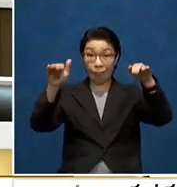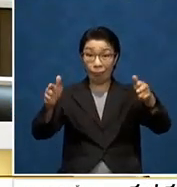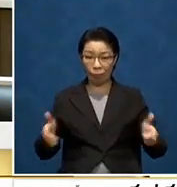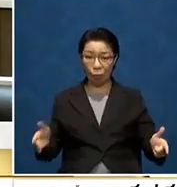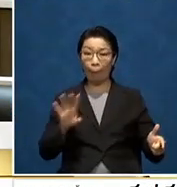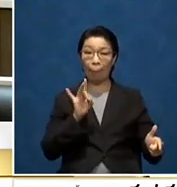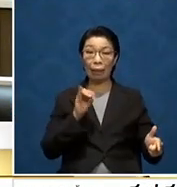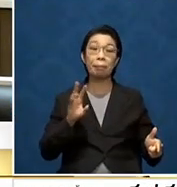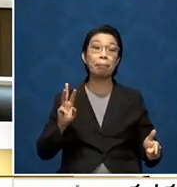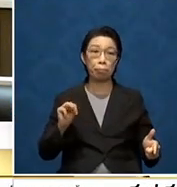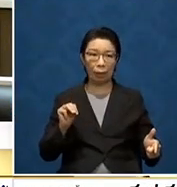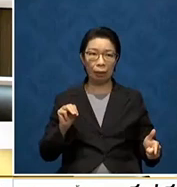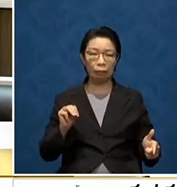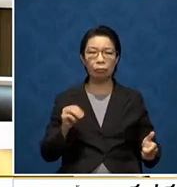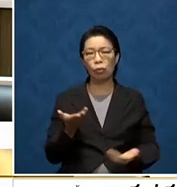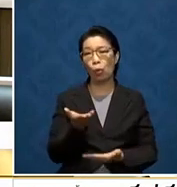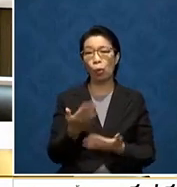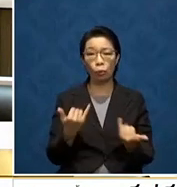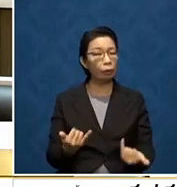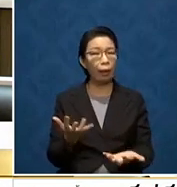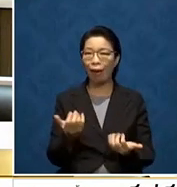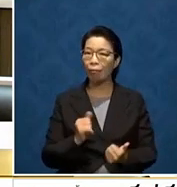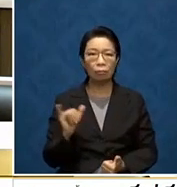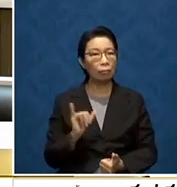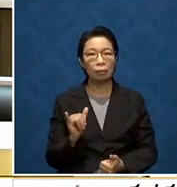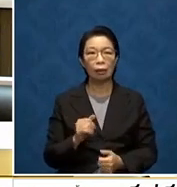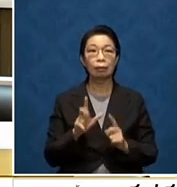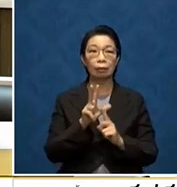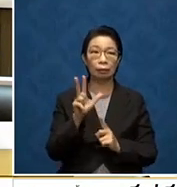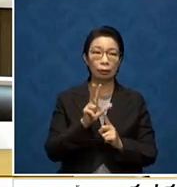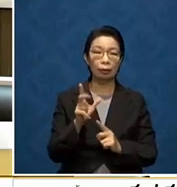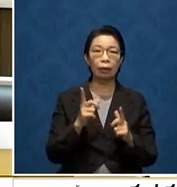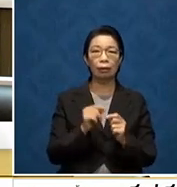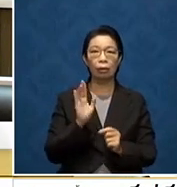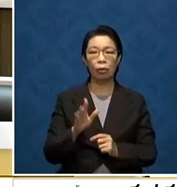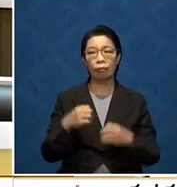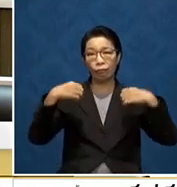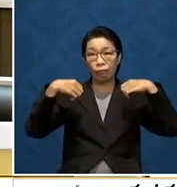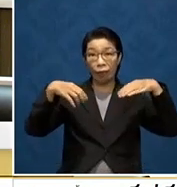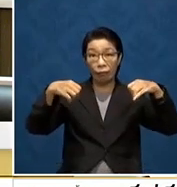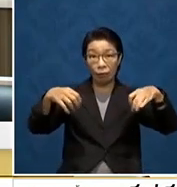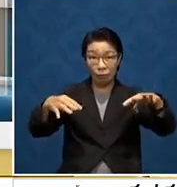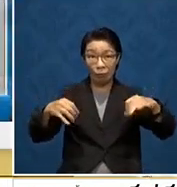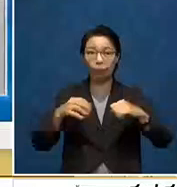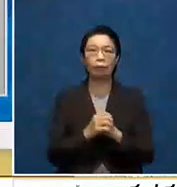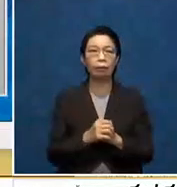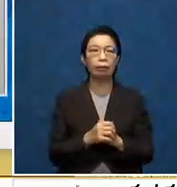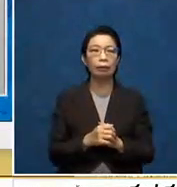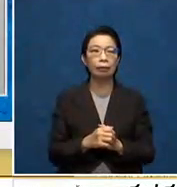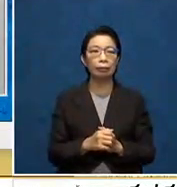มตรแต่วันนี้ก็ยังไม่ได้เรื่องที่3คือเรื่องของกระแสไฟฟ้า